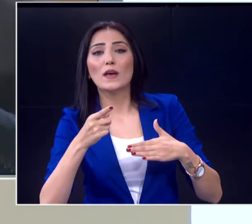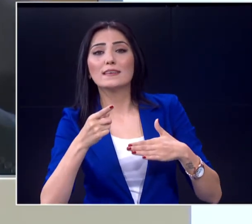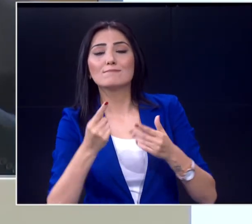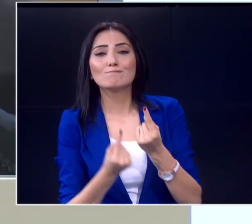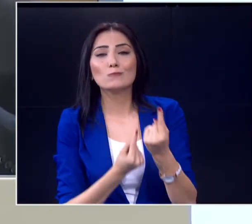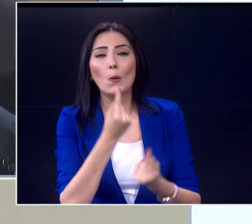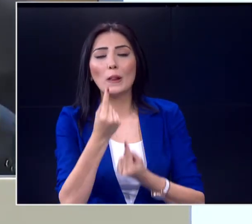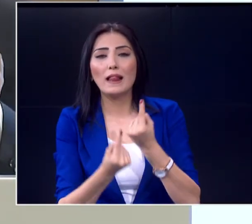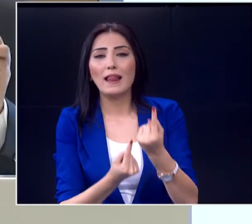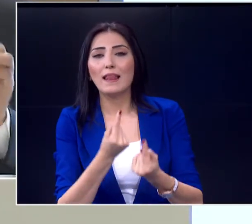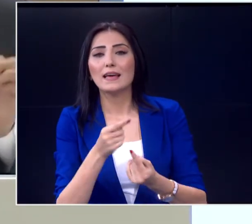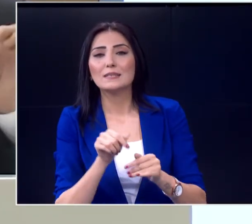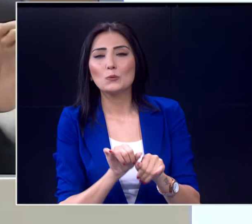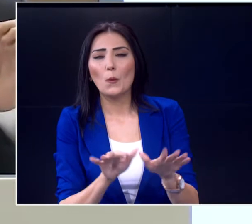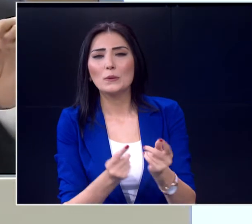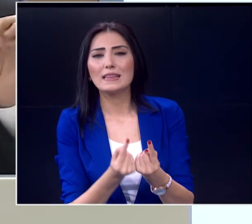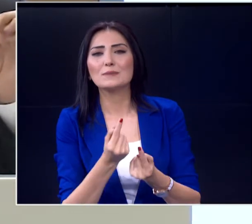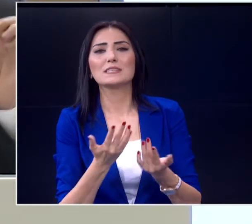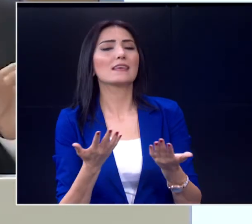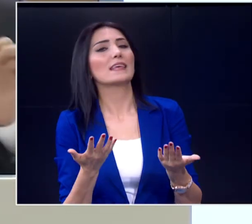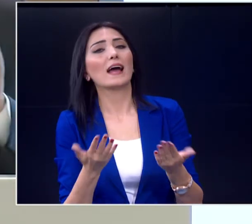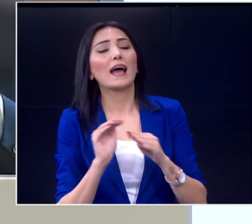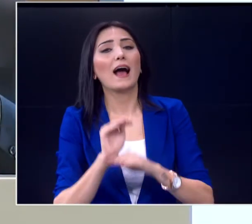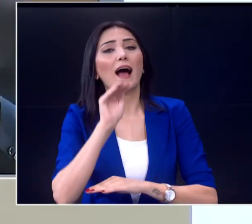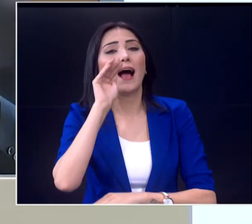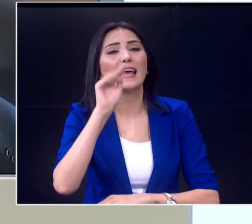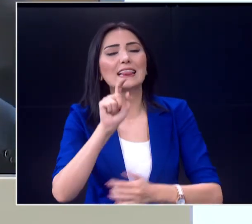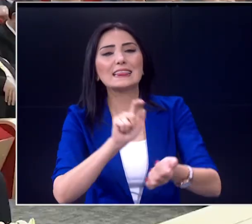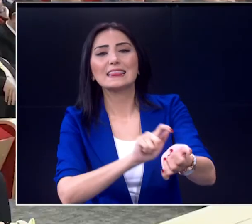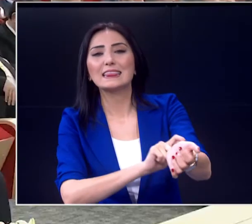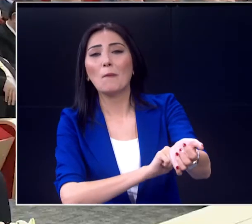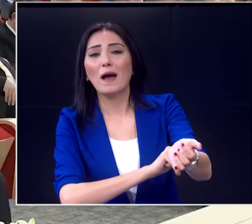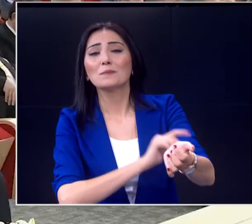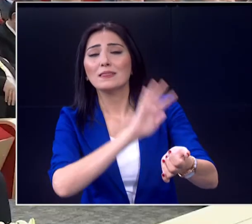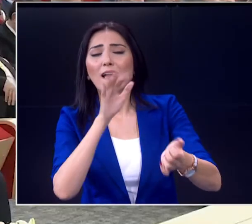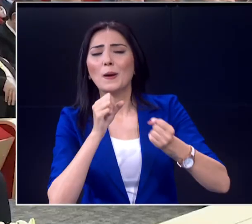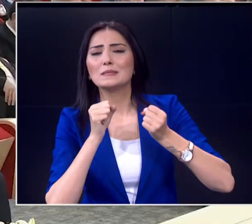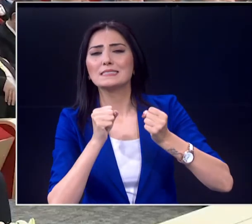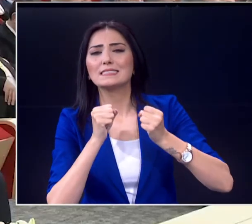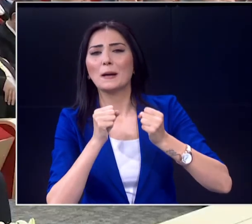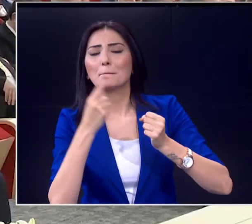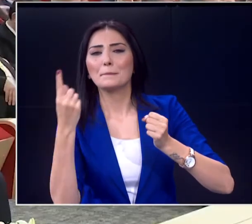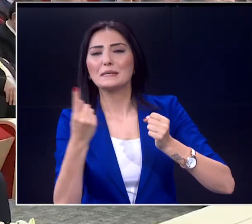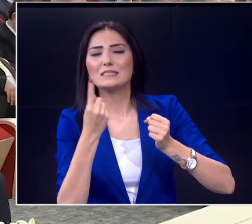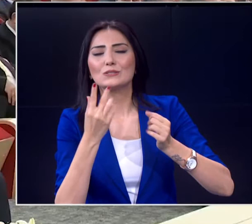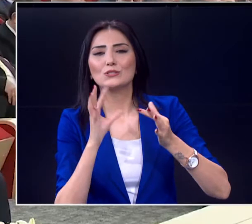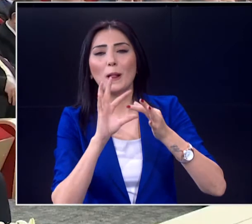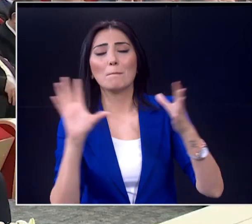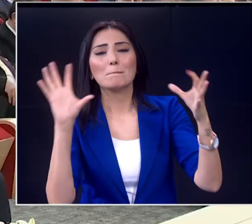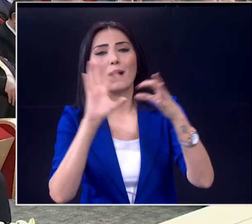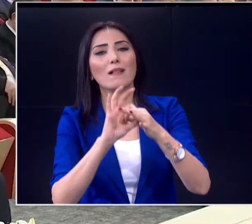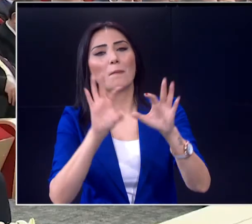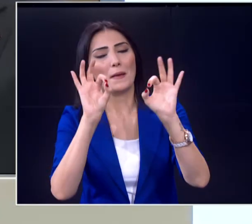köklerimize yani hayat damarlarımıza daha sıkı bir şekilde